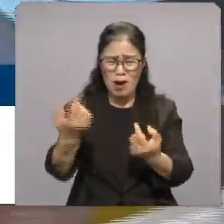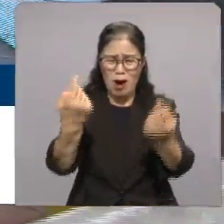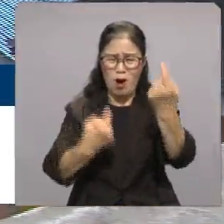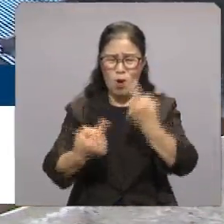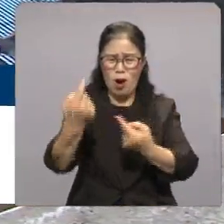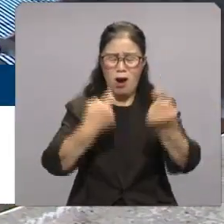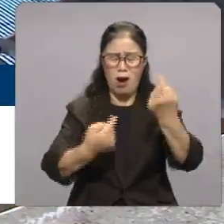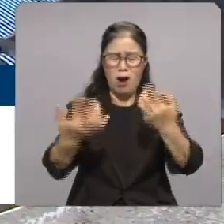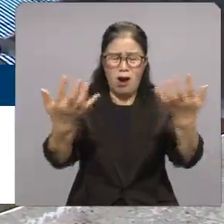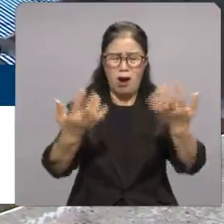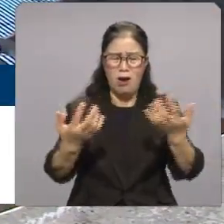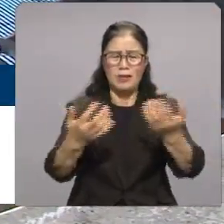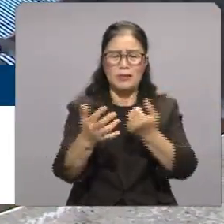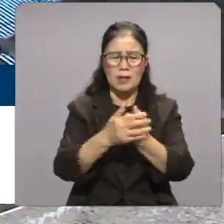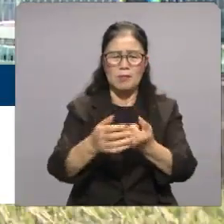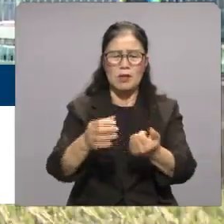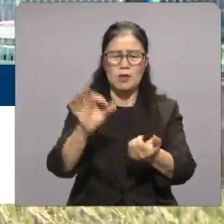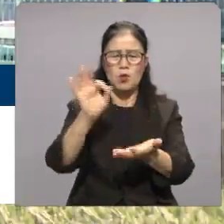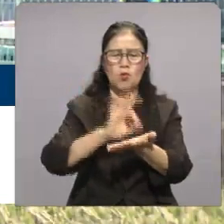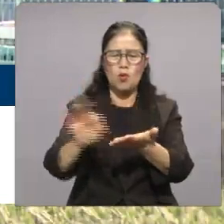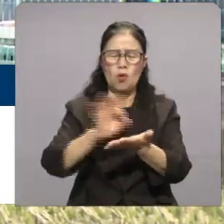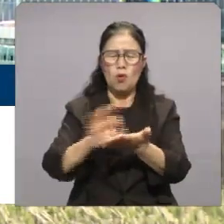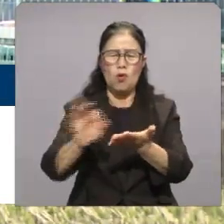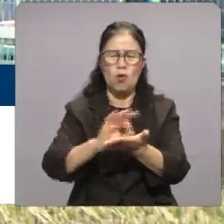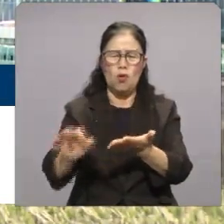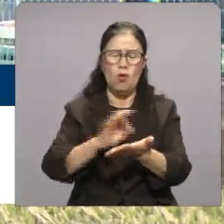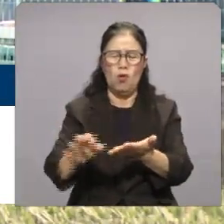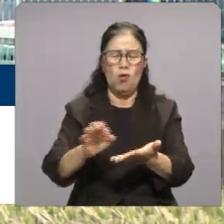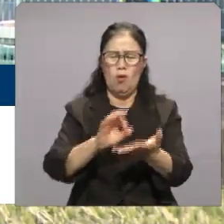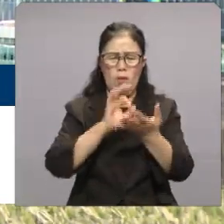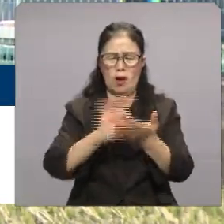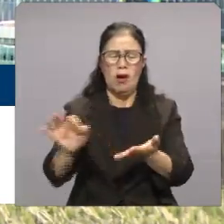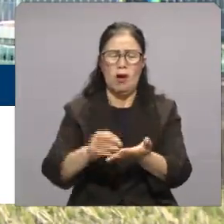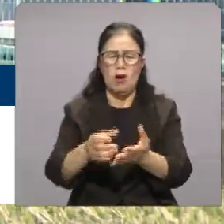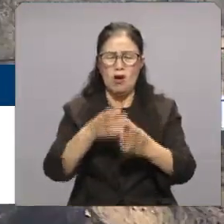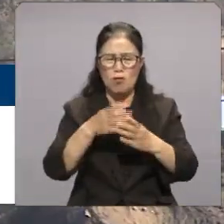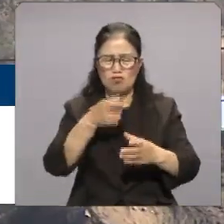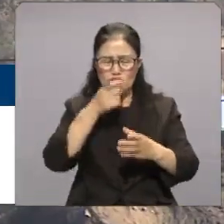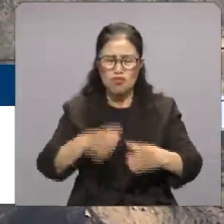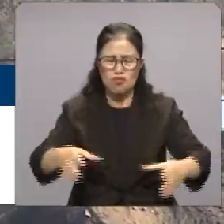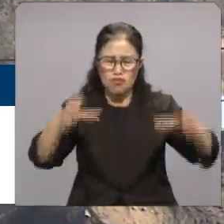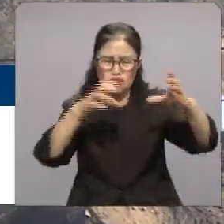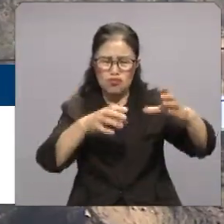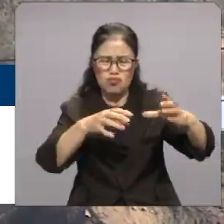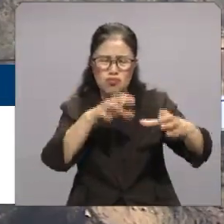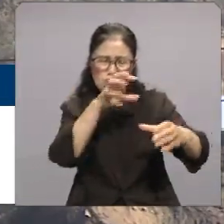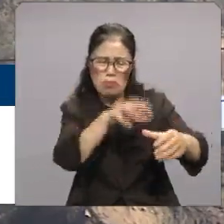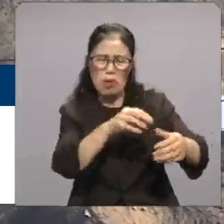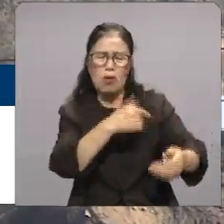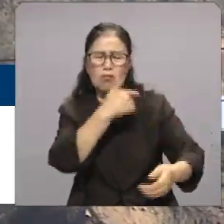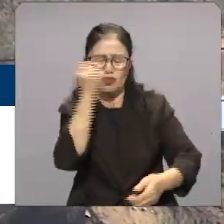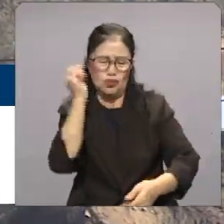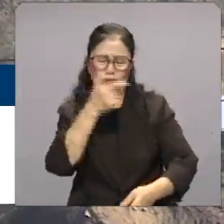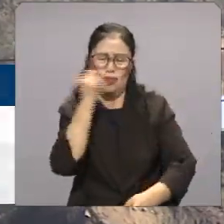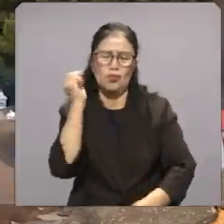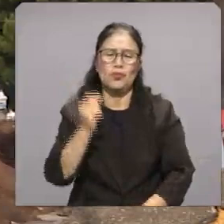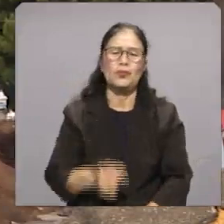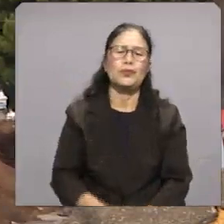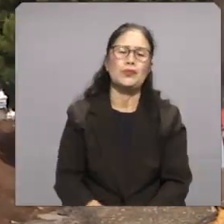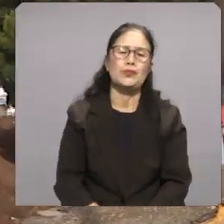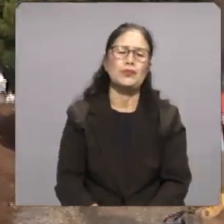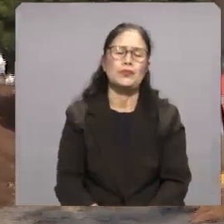사람들이 많이 들어오다 보니까 쓰는 용도가 아무래도 크죠. 물 탱크는 한정이 돼 있는데 그러면